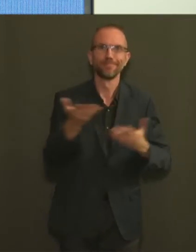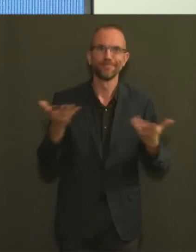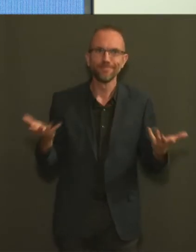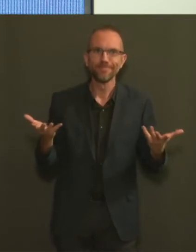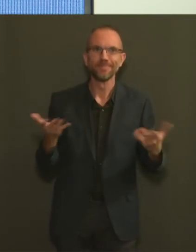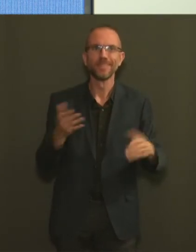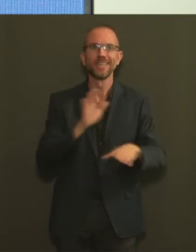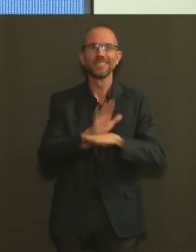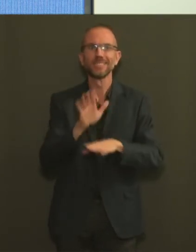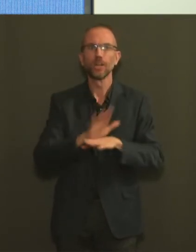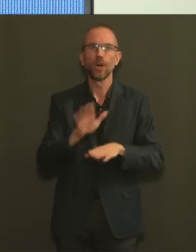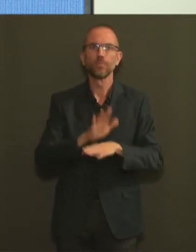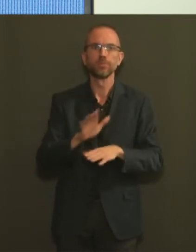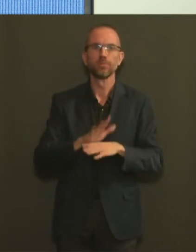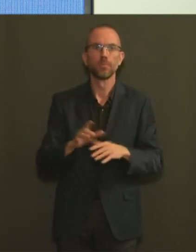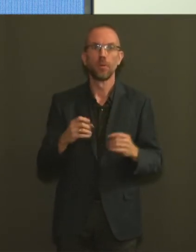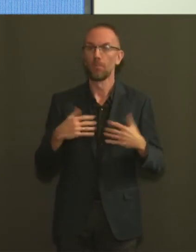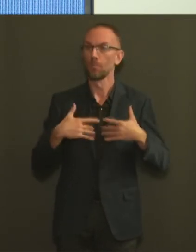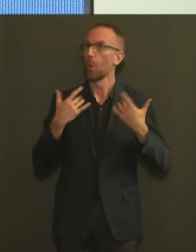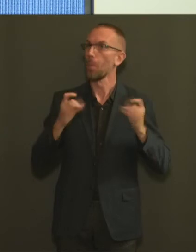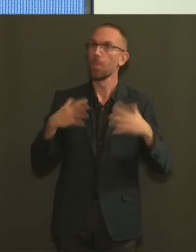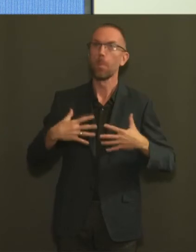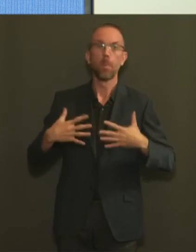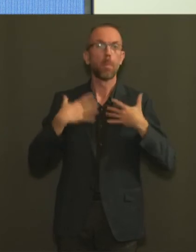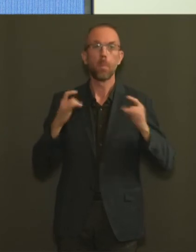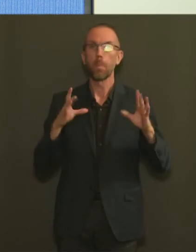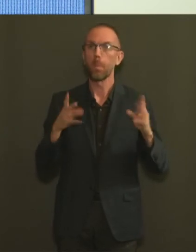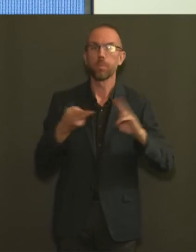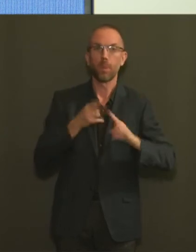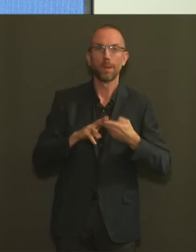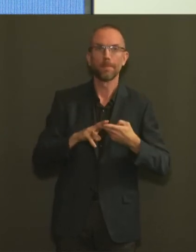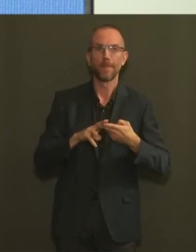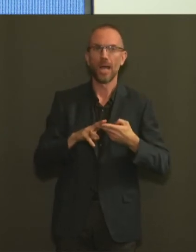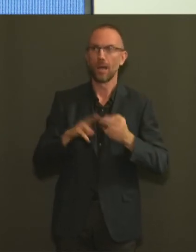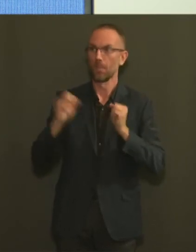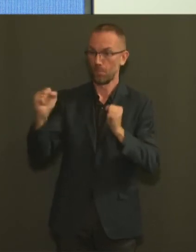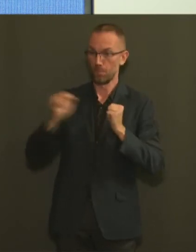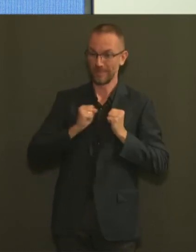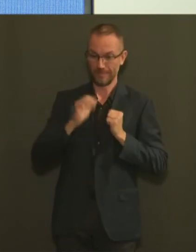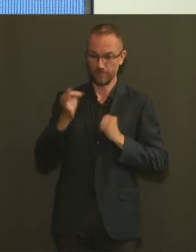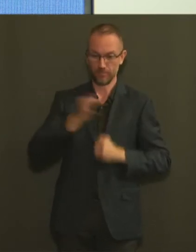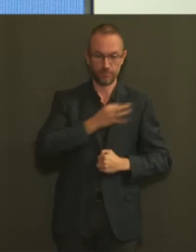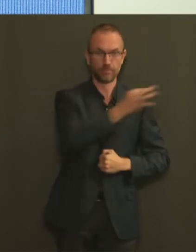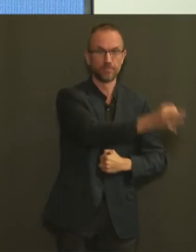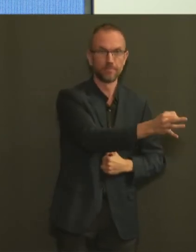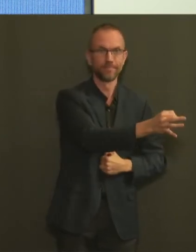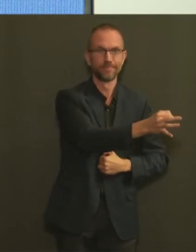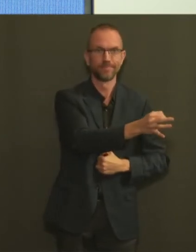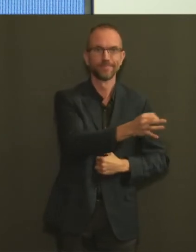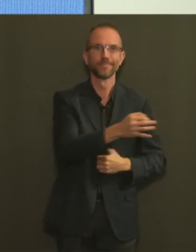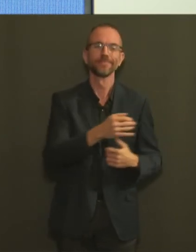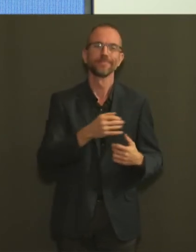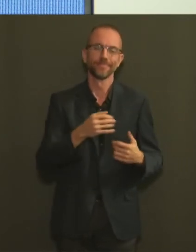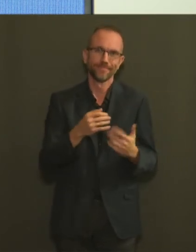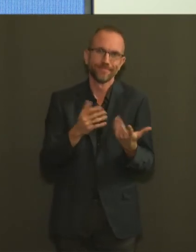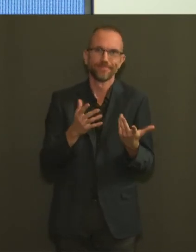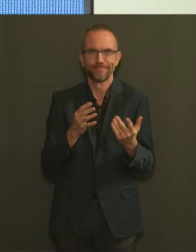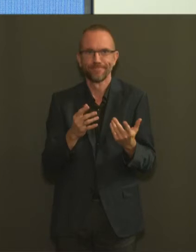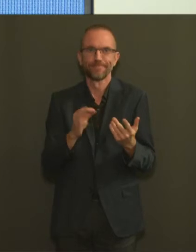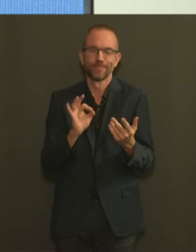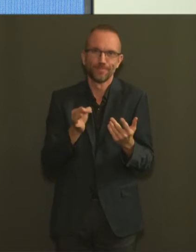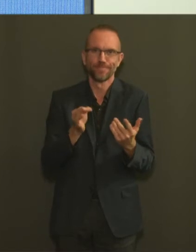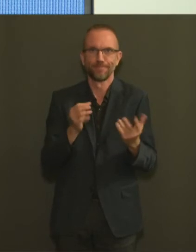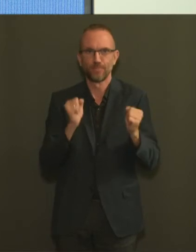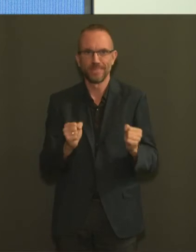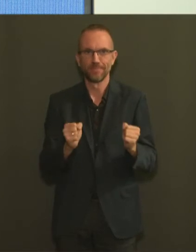l'infection cette possibilité existe très clairement on ne connaît pas sa fréquence actuellement il est difficile de